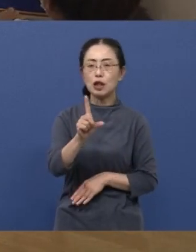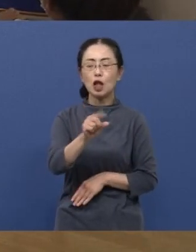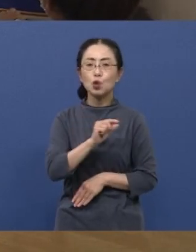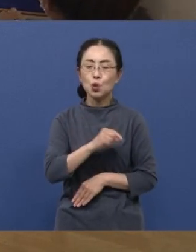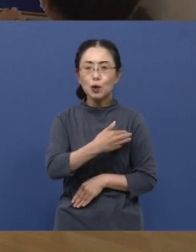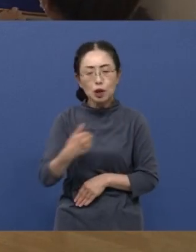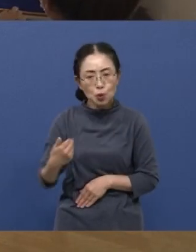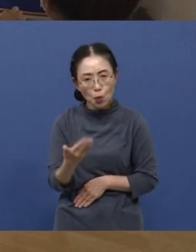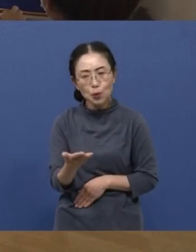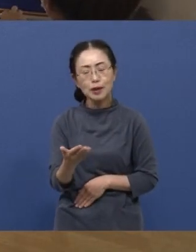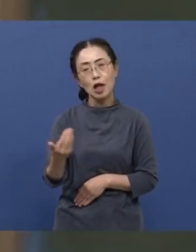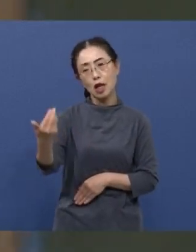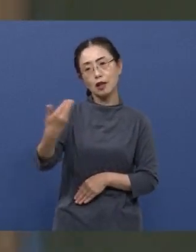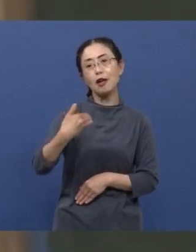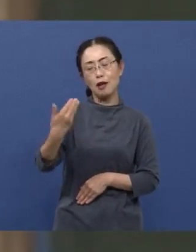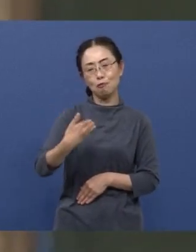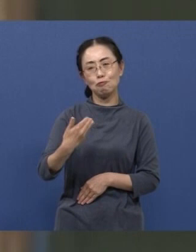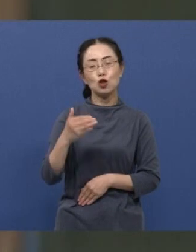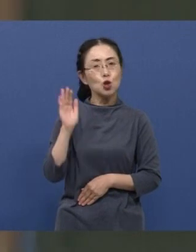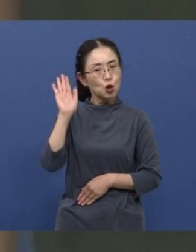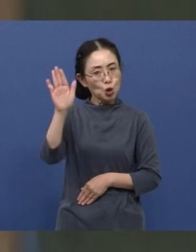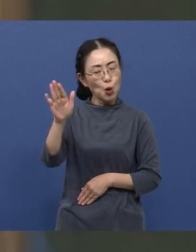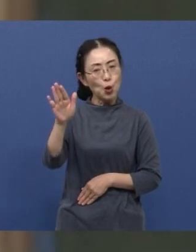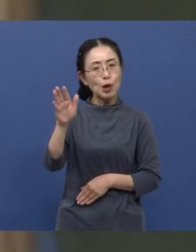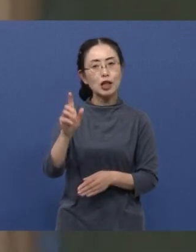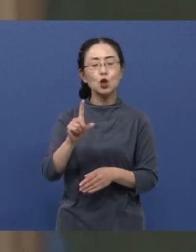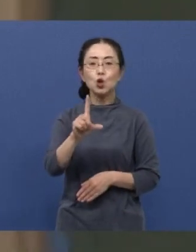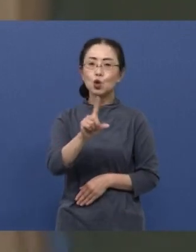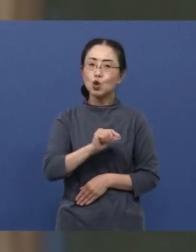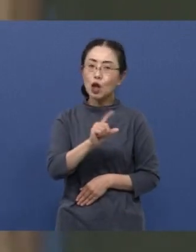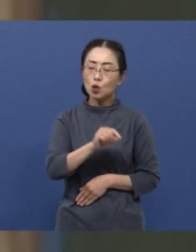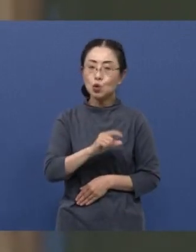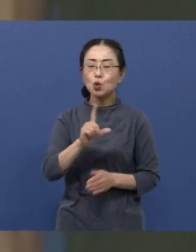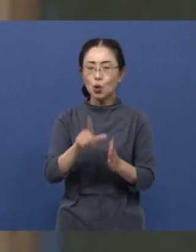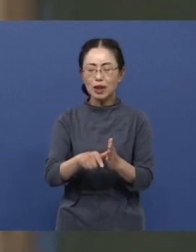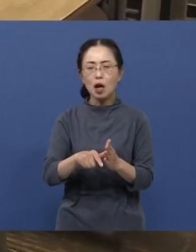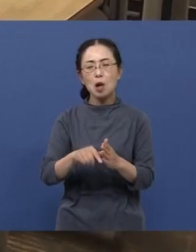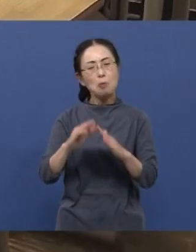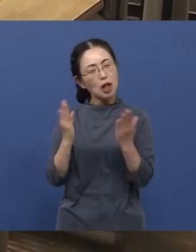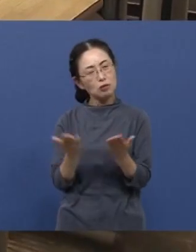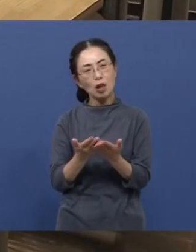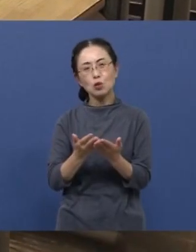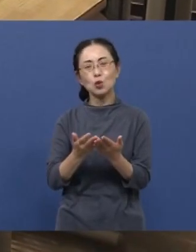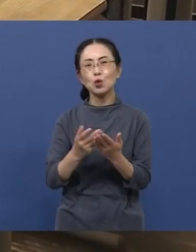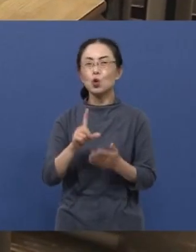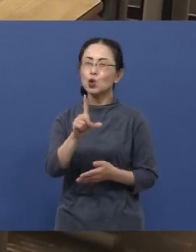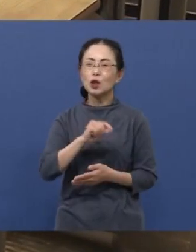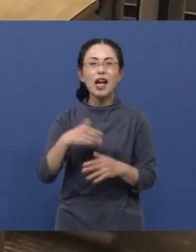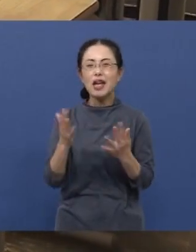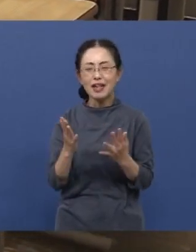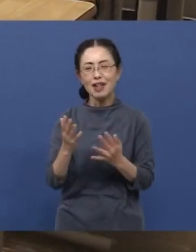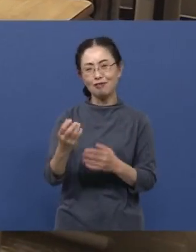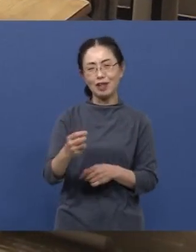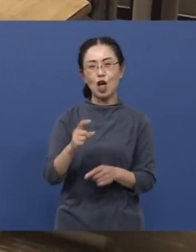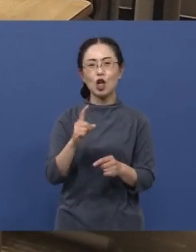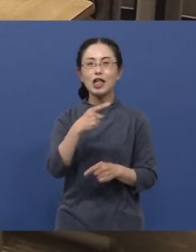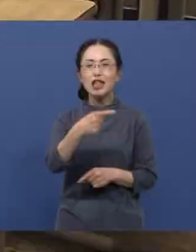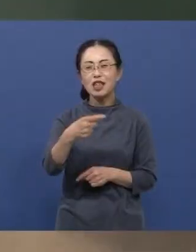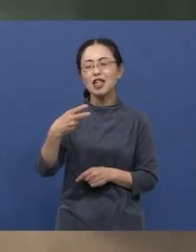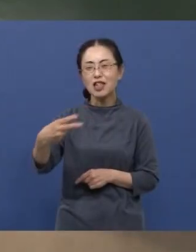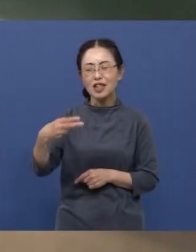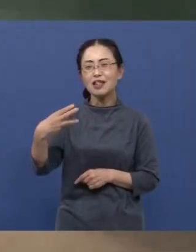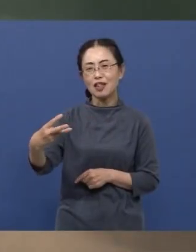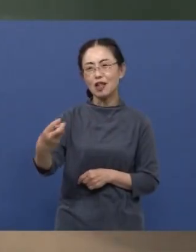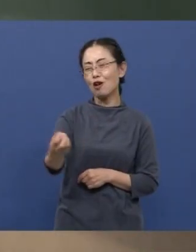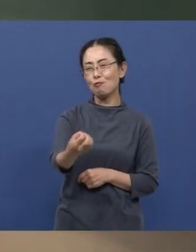かれるんです。で、将来に使う時に全然使わへんやんっていう言葉がもう中1、中2、中3のどの子でもよく言う